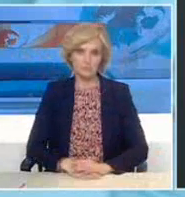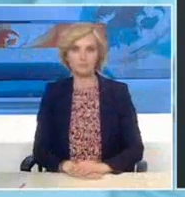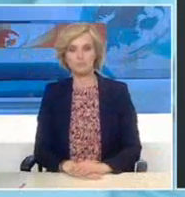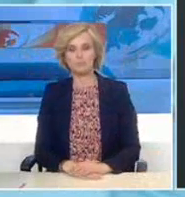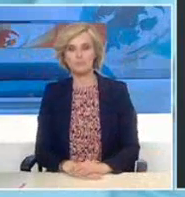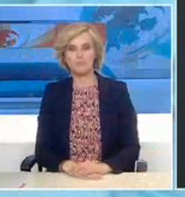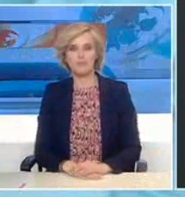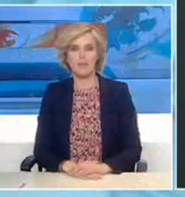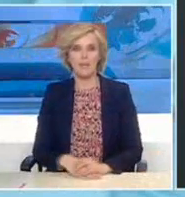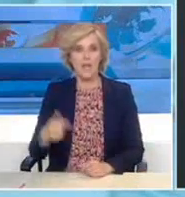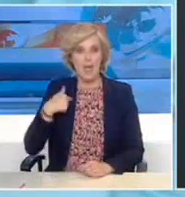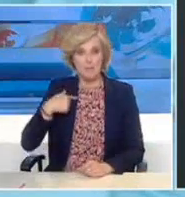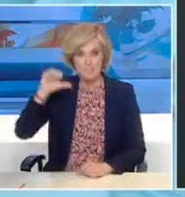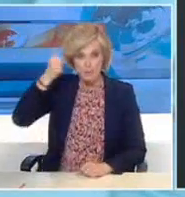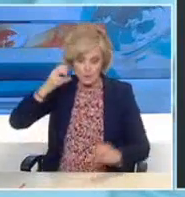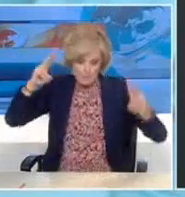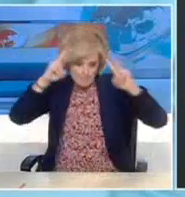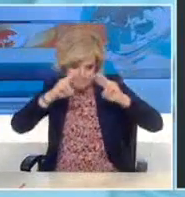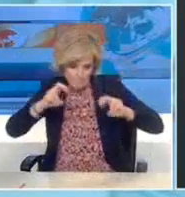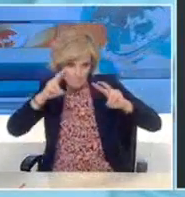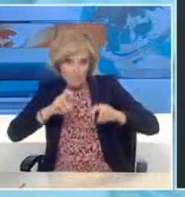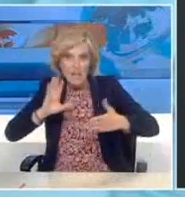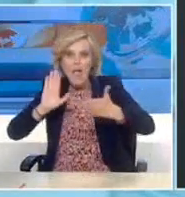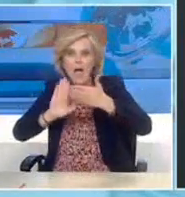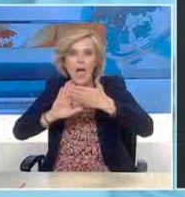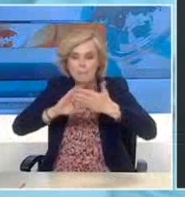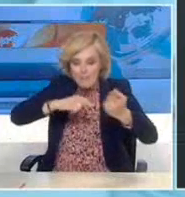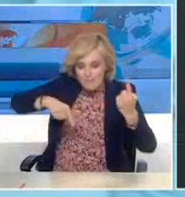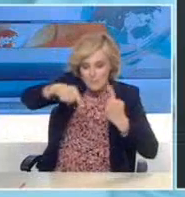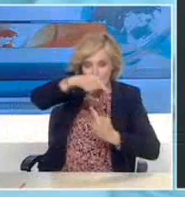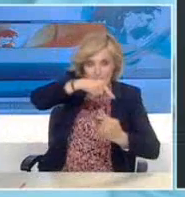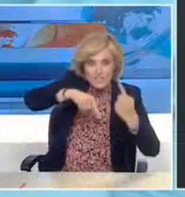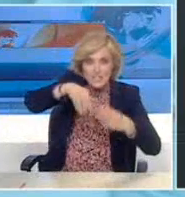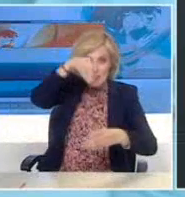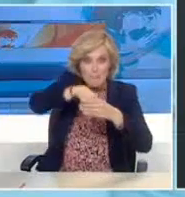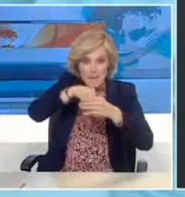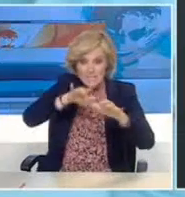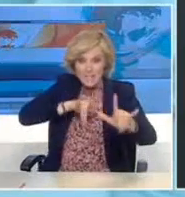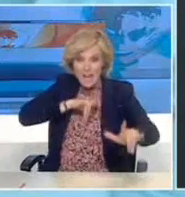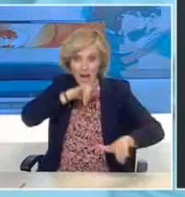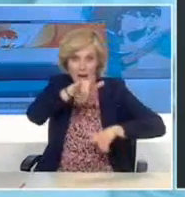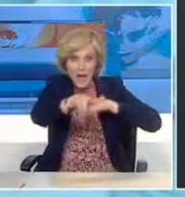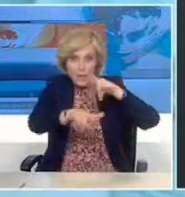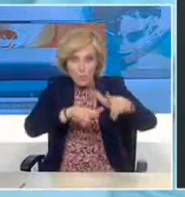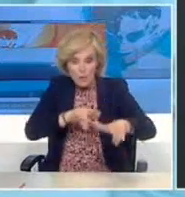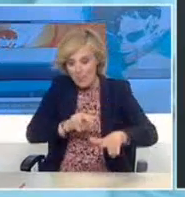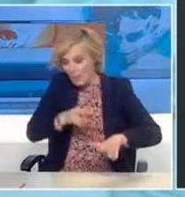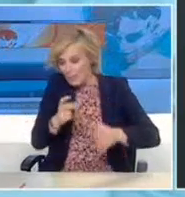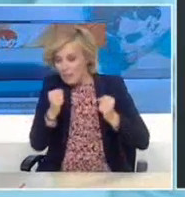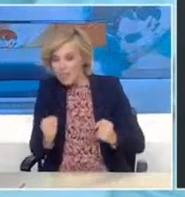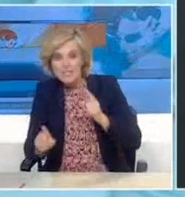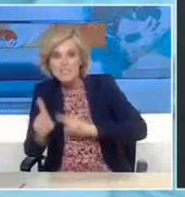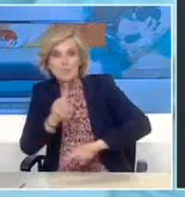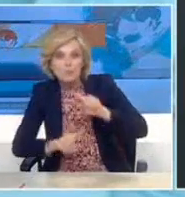Μόλις ολοκληρωθεί η χνηλάτιση όσων βρίσκονταν μέσα στα αεροσκάφη και δίπλα στις θέσεις από αυτούς